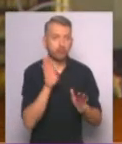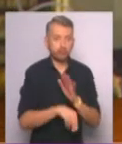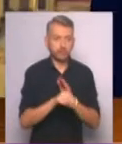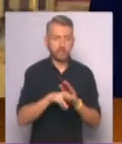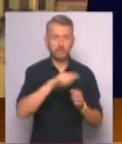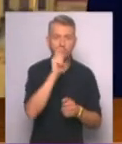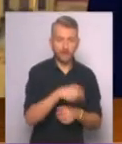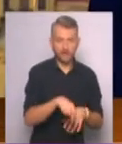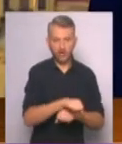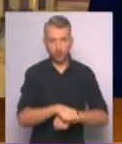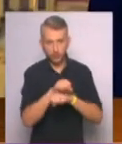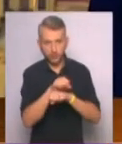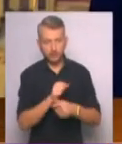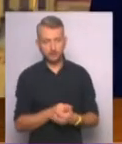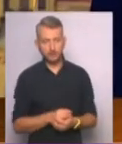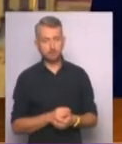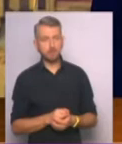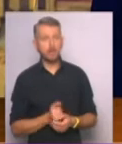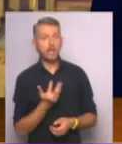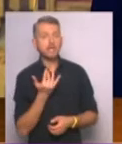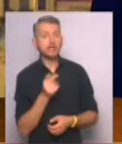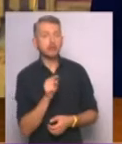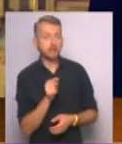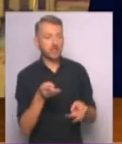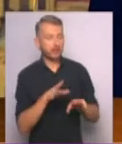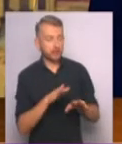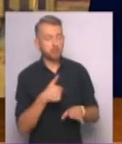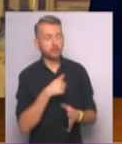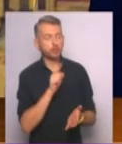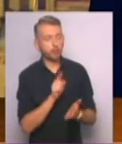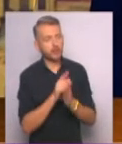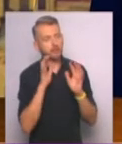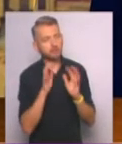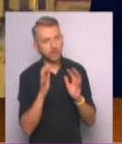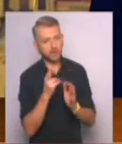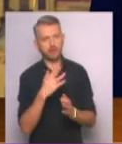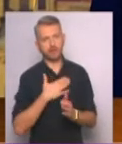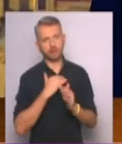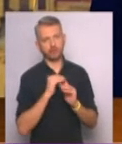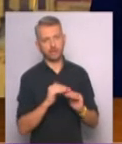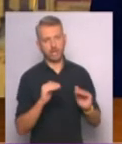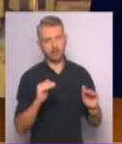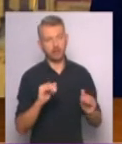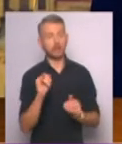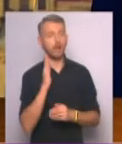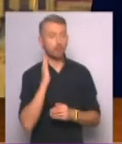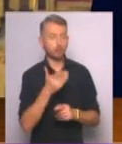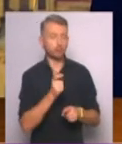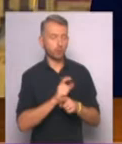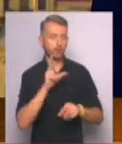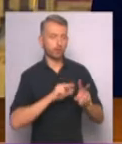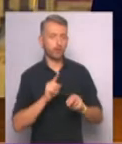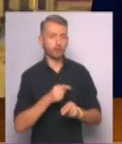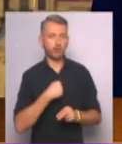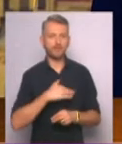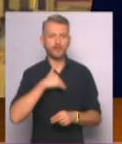разом взяті. Скільки її не залишилось, ми зобов'язані зберегти для наших дітей, і відповідно будемо дуже сподіватися, що нам